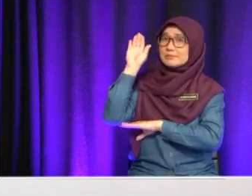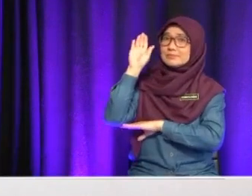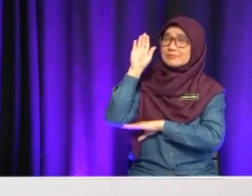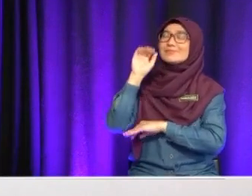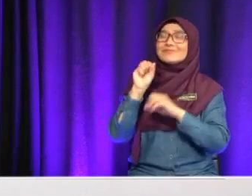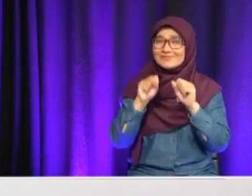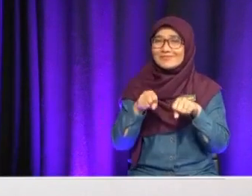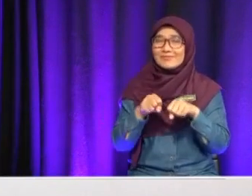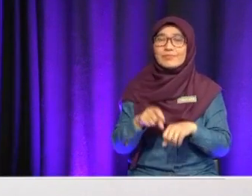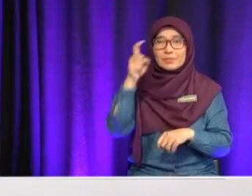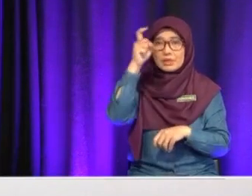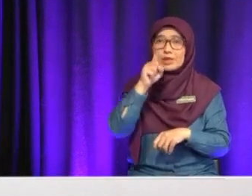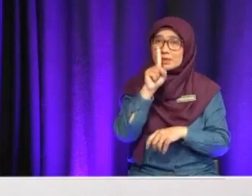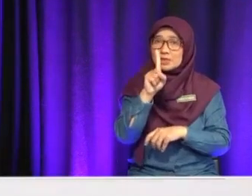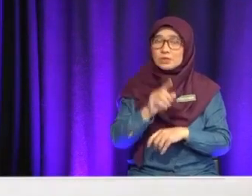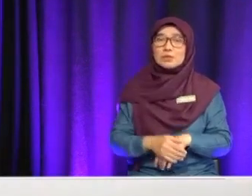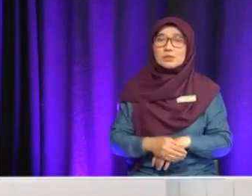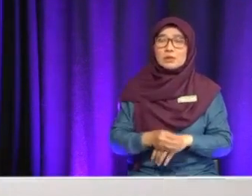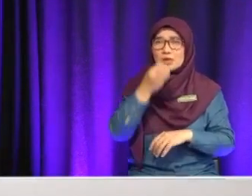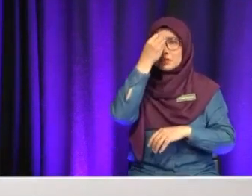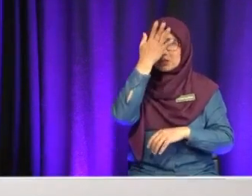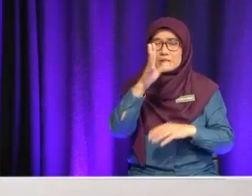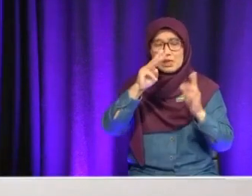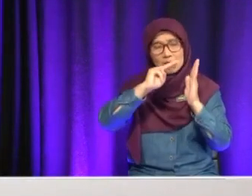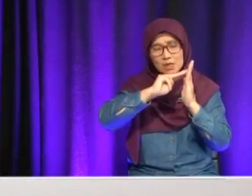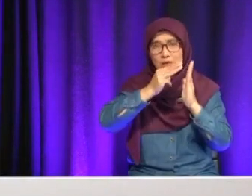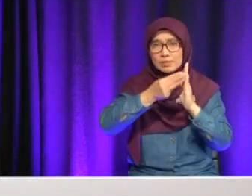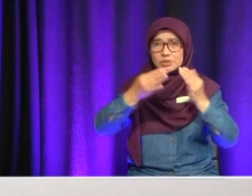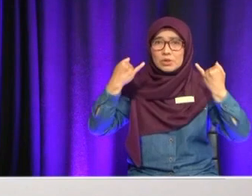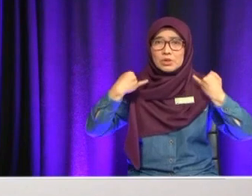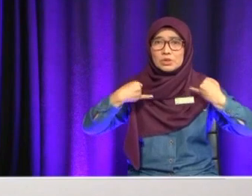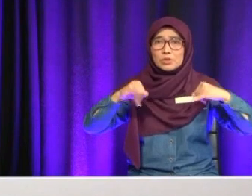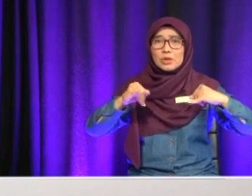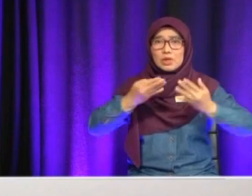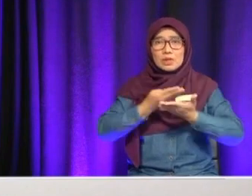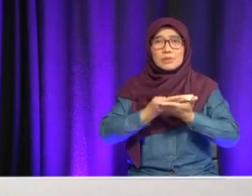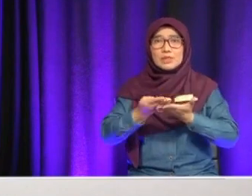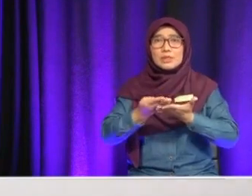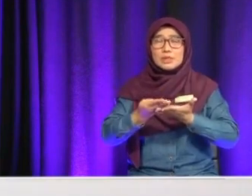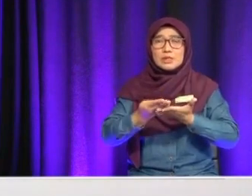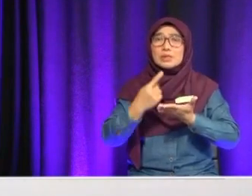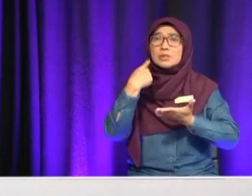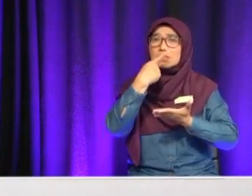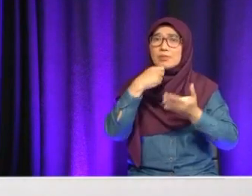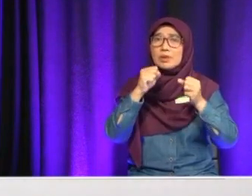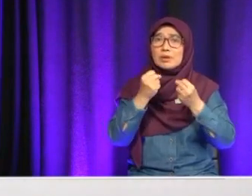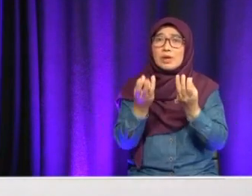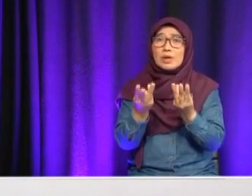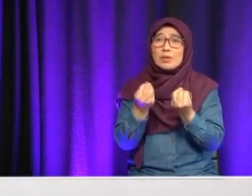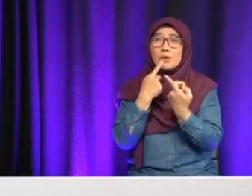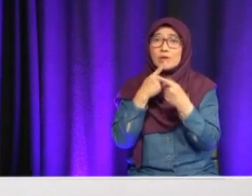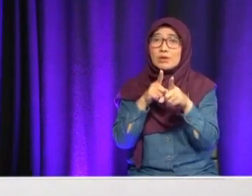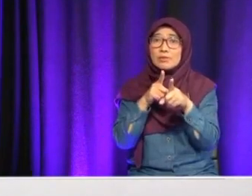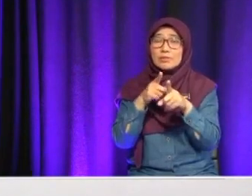yang pertama, nyatakan maksud jual beli. Siapa yang ingin mencuba? Okey, boleh angkat